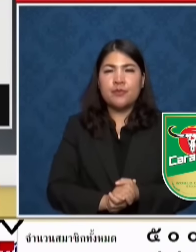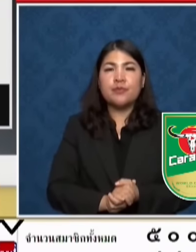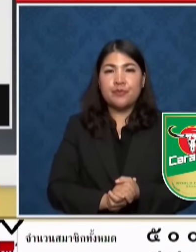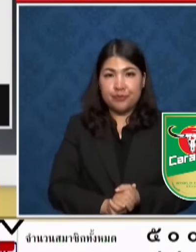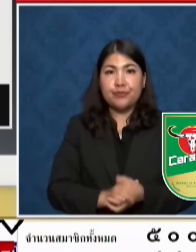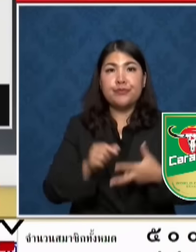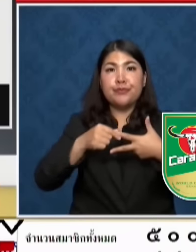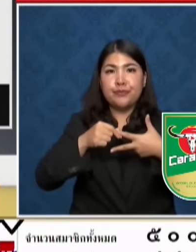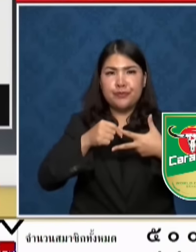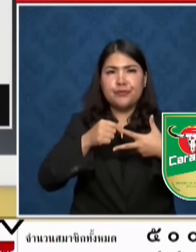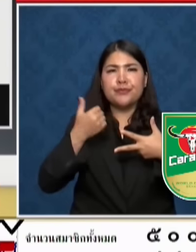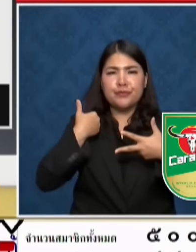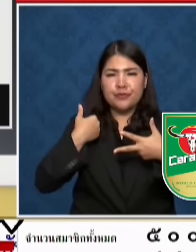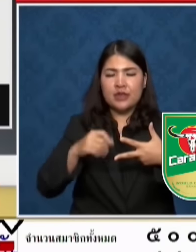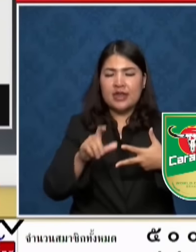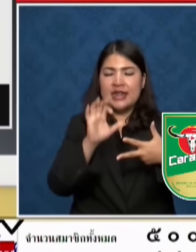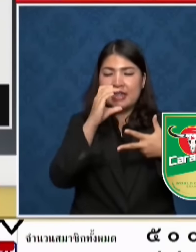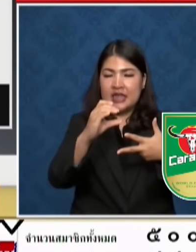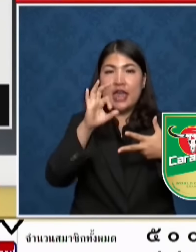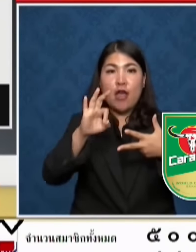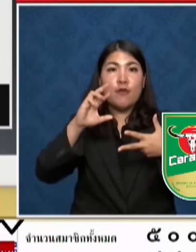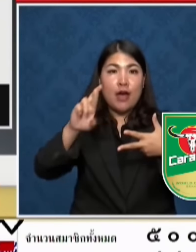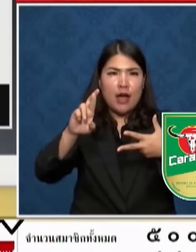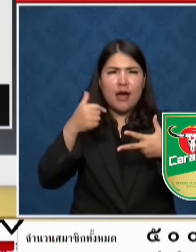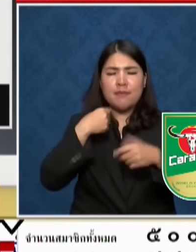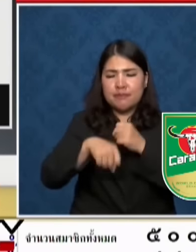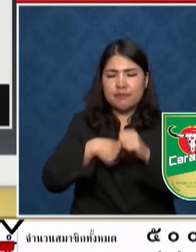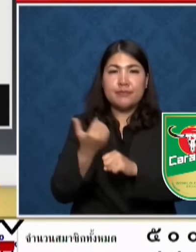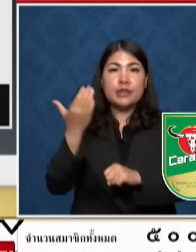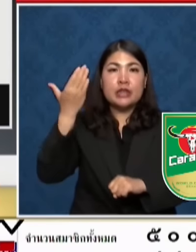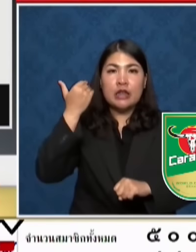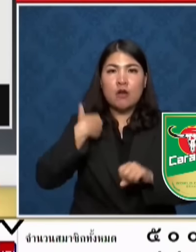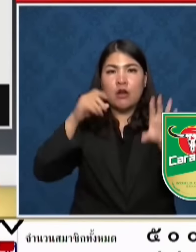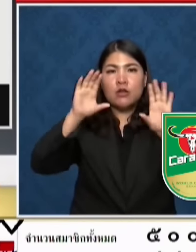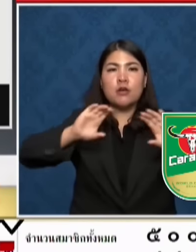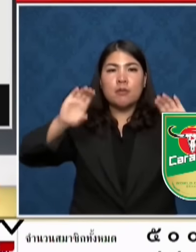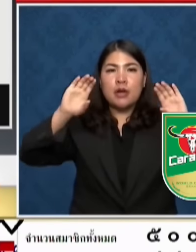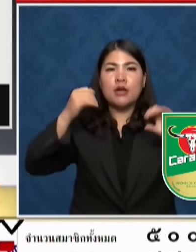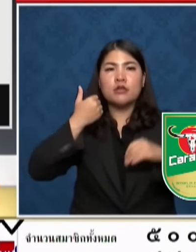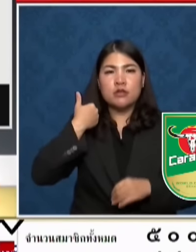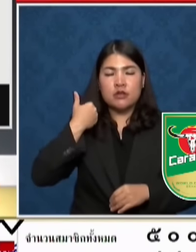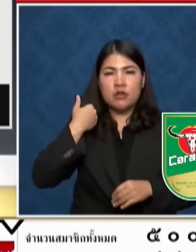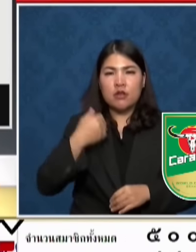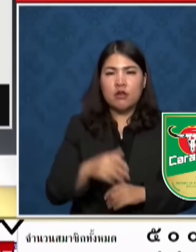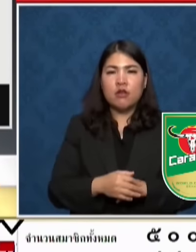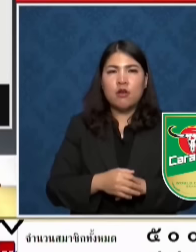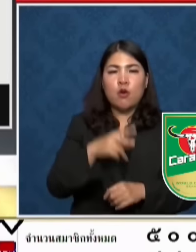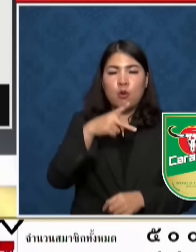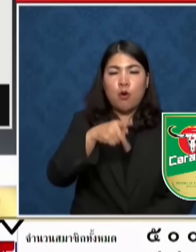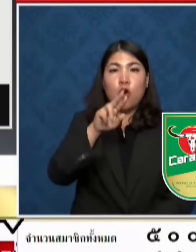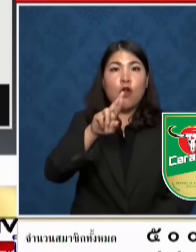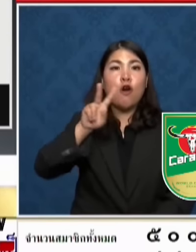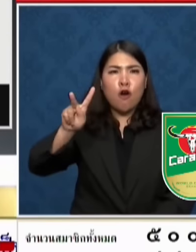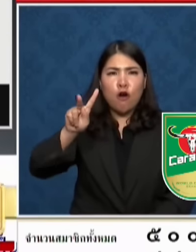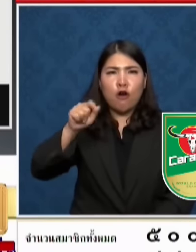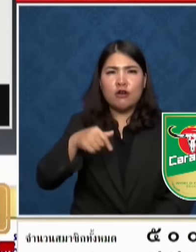2 Central Fraud Registry หรือ CFR ปีที่แล้วเนี่ยรัฐบาลได้ออกพระราชกำหนดป้อง